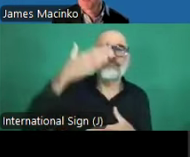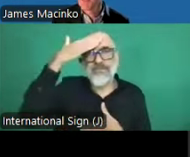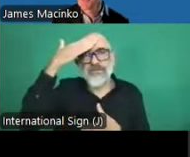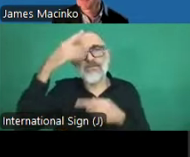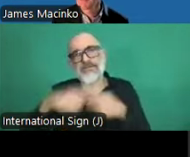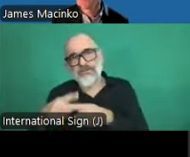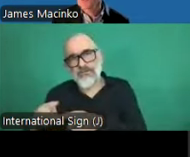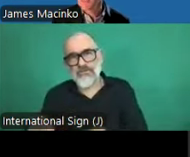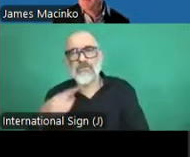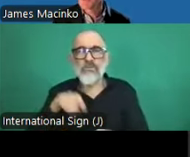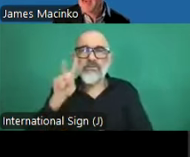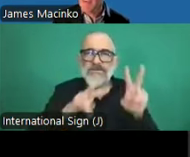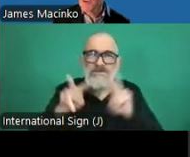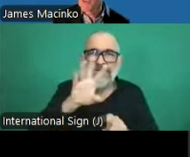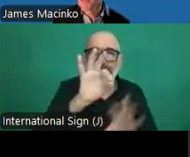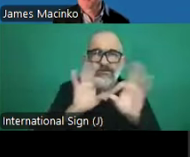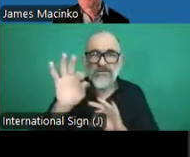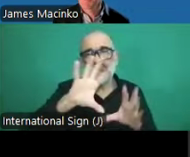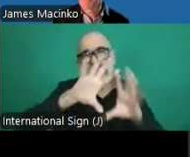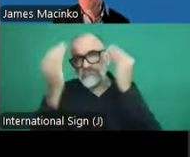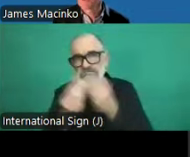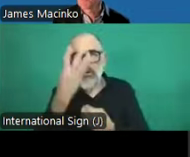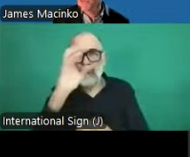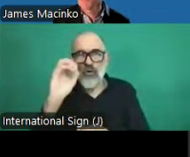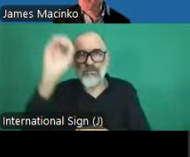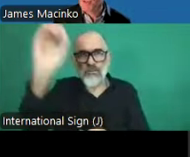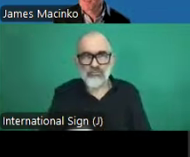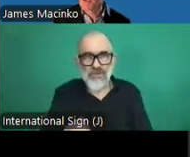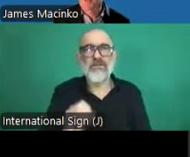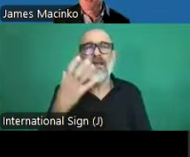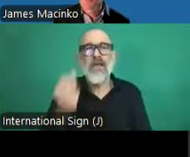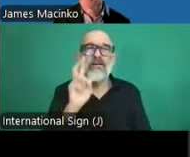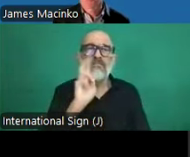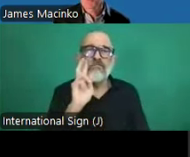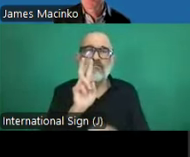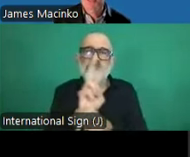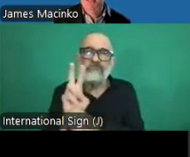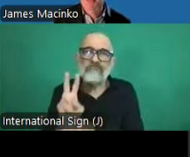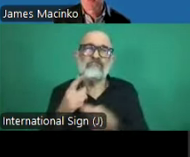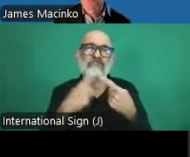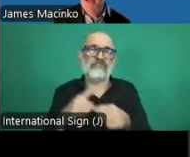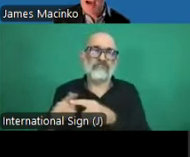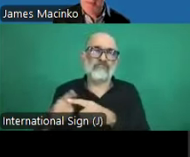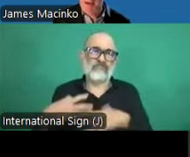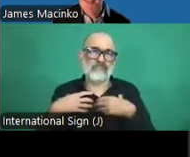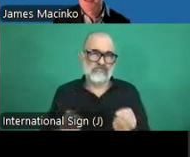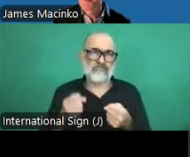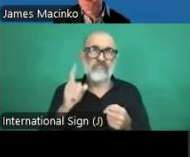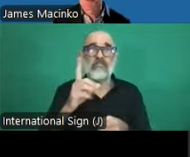préventifs, 38%. Et presque tout le monde ici ont eu leurs soins de